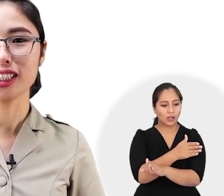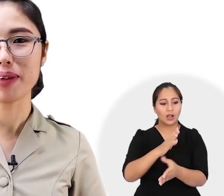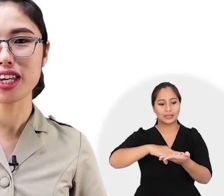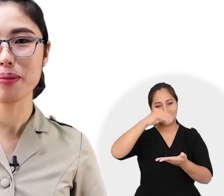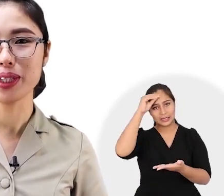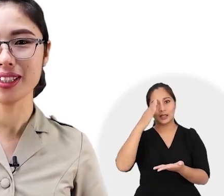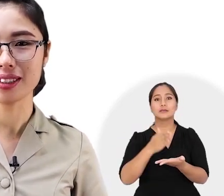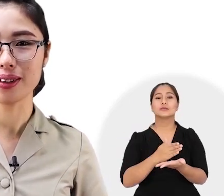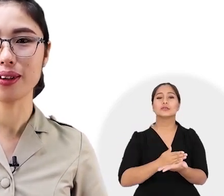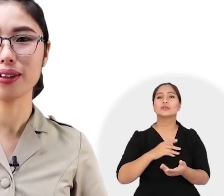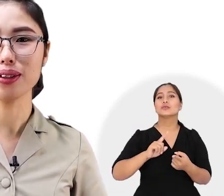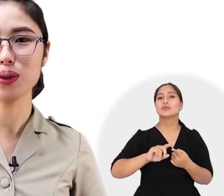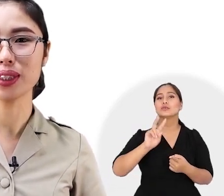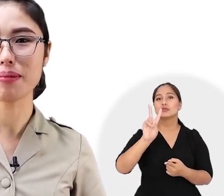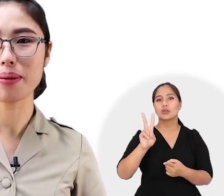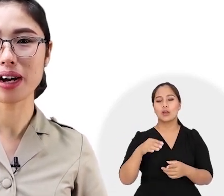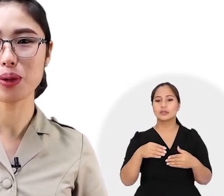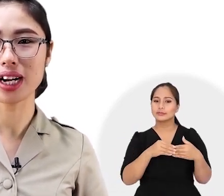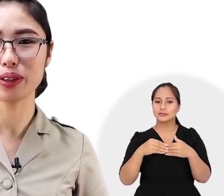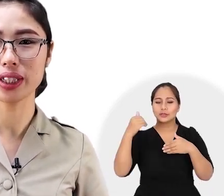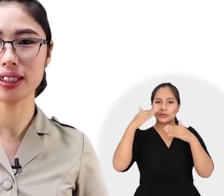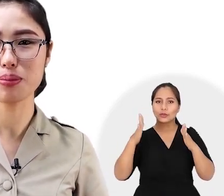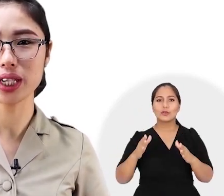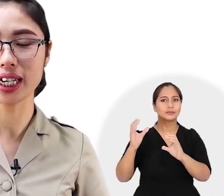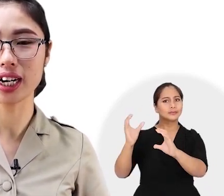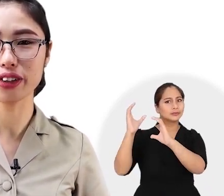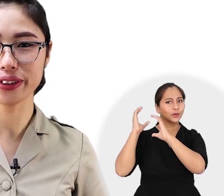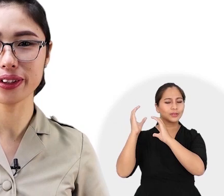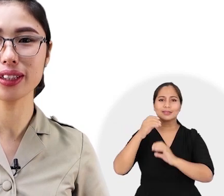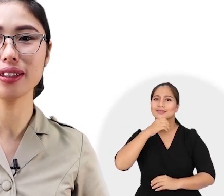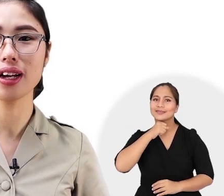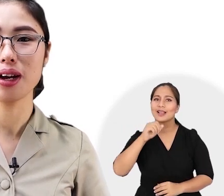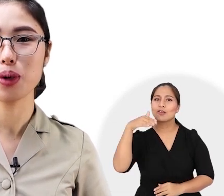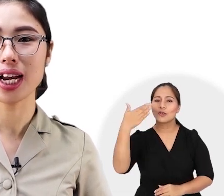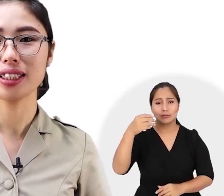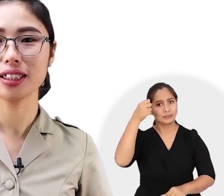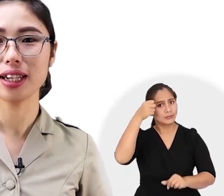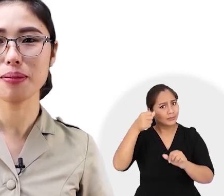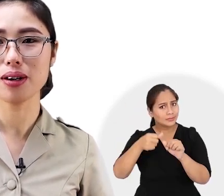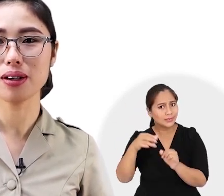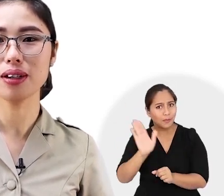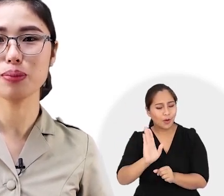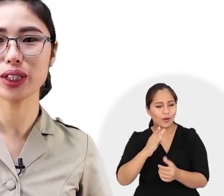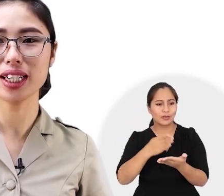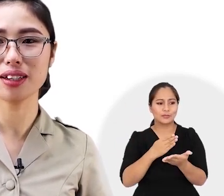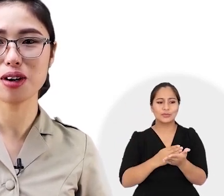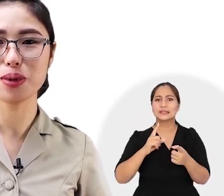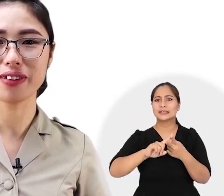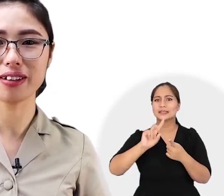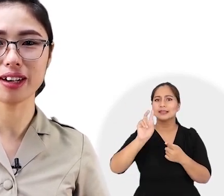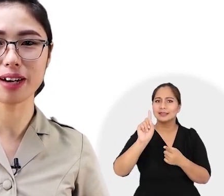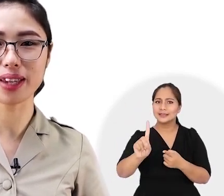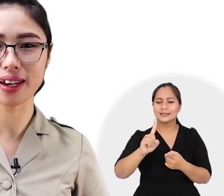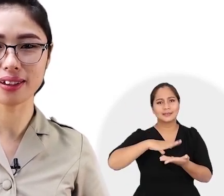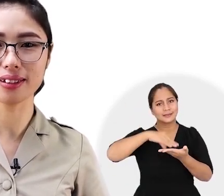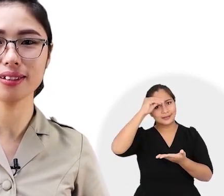ก่อนจะไปเรียนบทที่2ครูจะมาพาพวกหลานทวนคืนบทเรียนเก่าก่อนพวกหลานจื้อได้บ่บทที่1หัวบทเว้